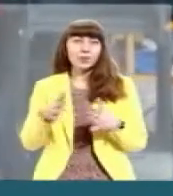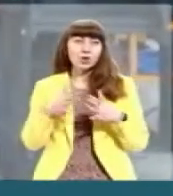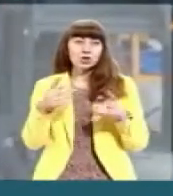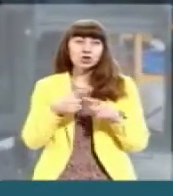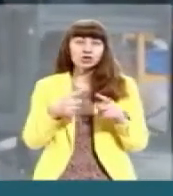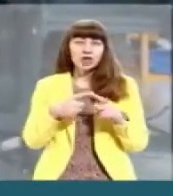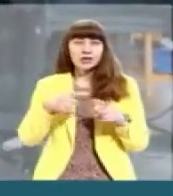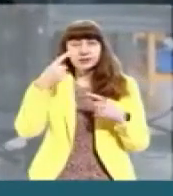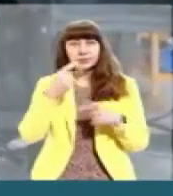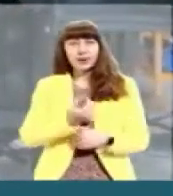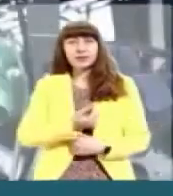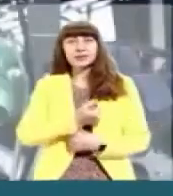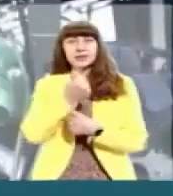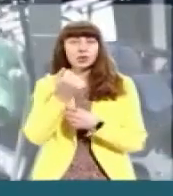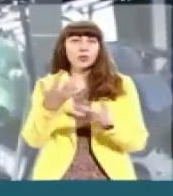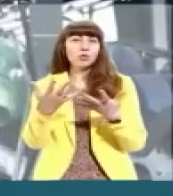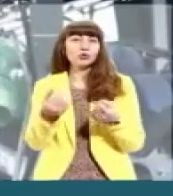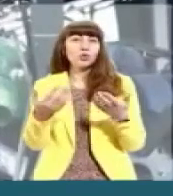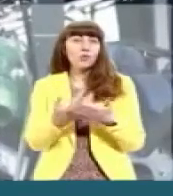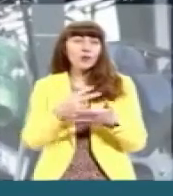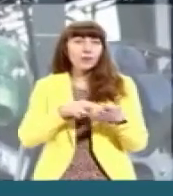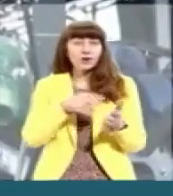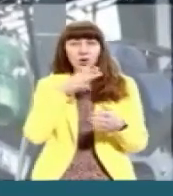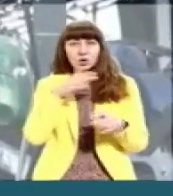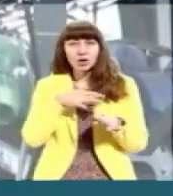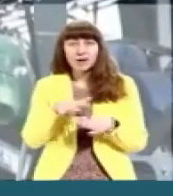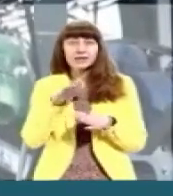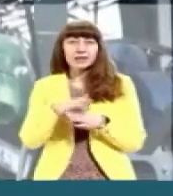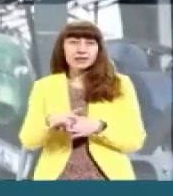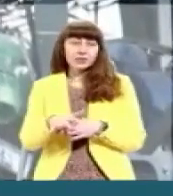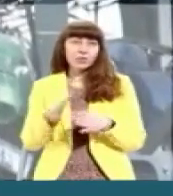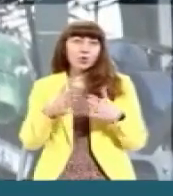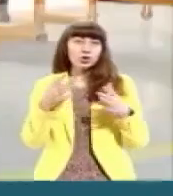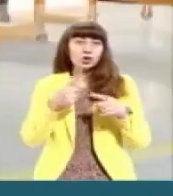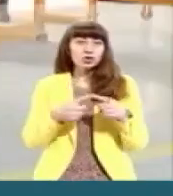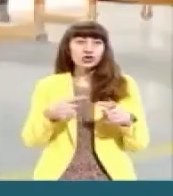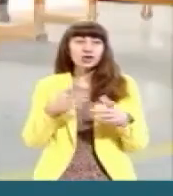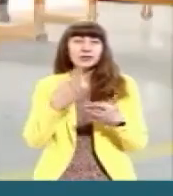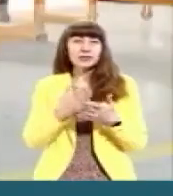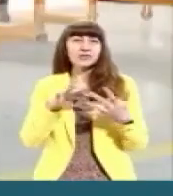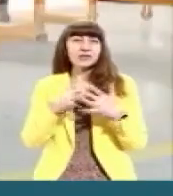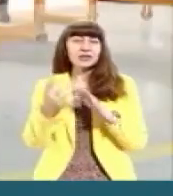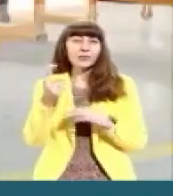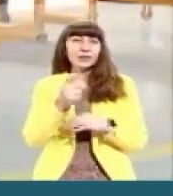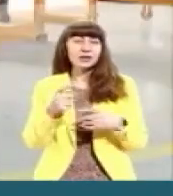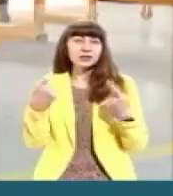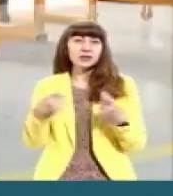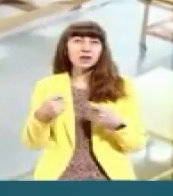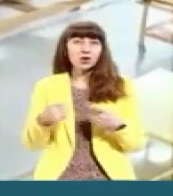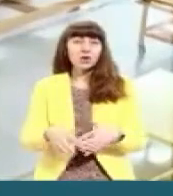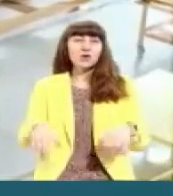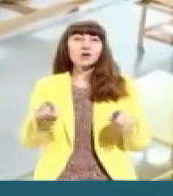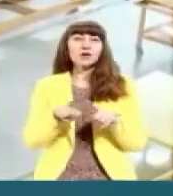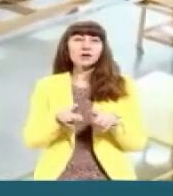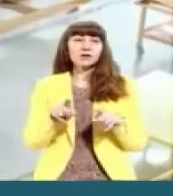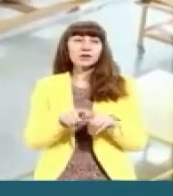основном материальную поддержку получают новые проекты с многолетней реализацией. Большая их часть сосредоточена в сфере сельского хозяйства и торговли, так как в